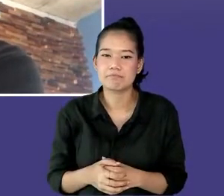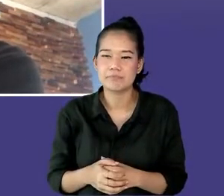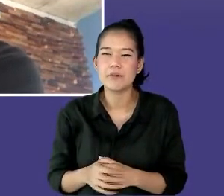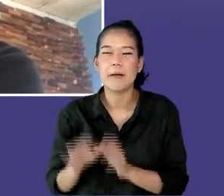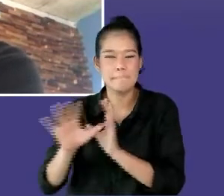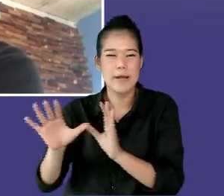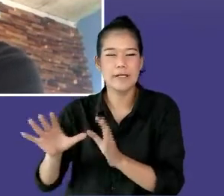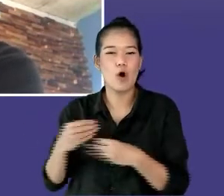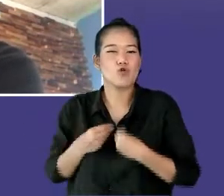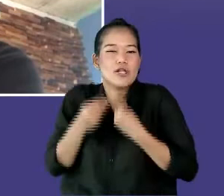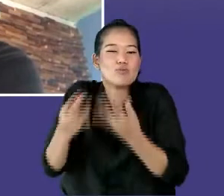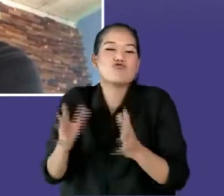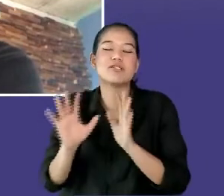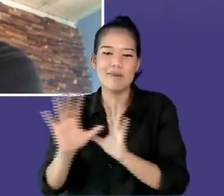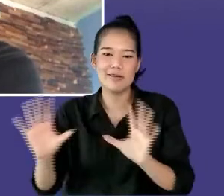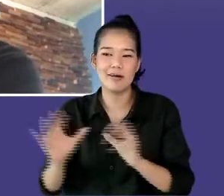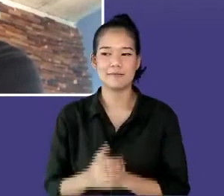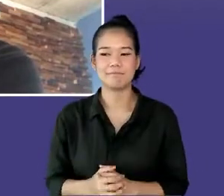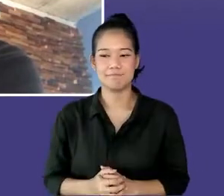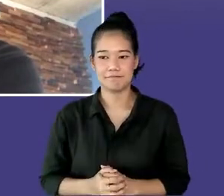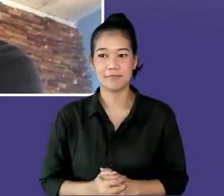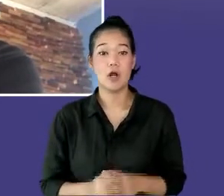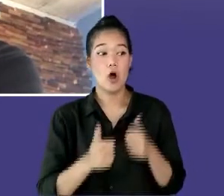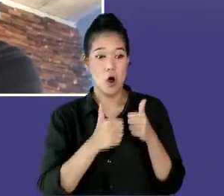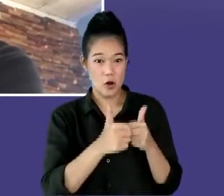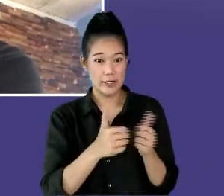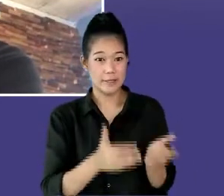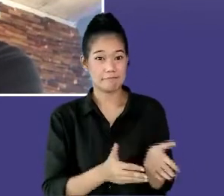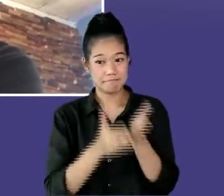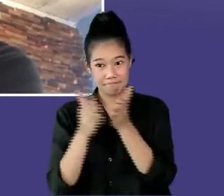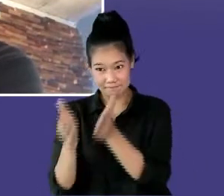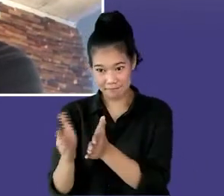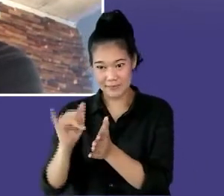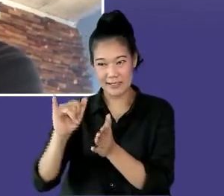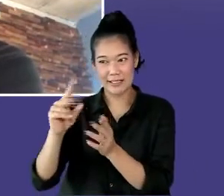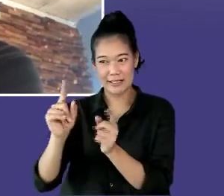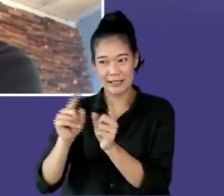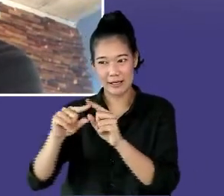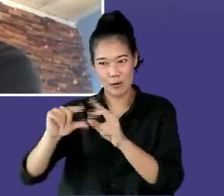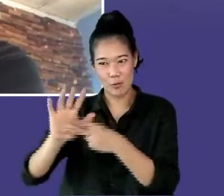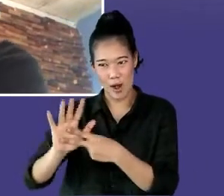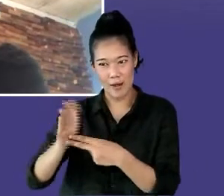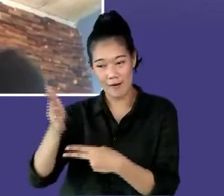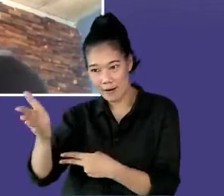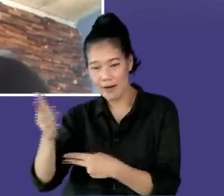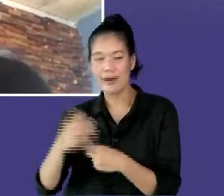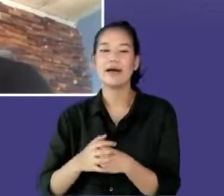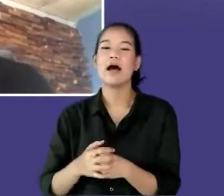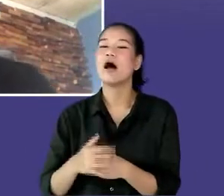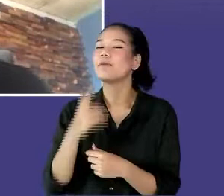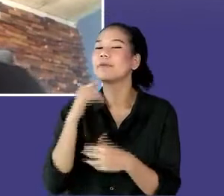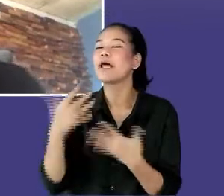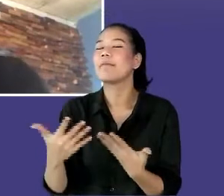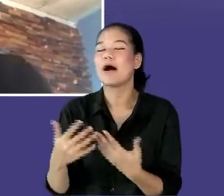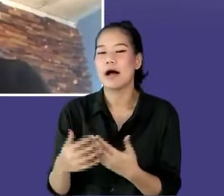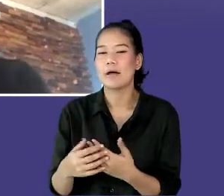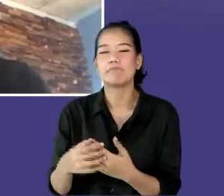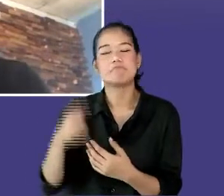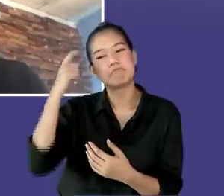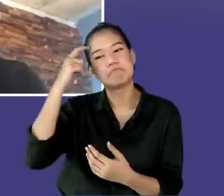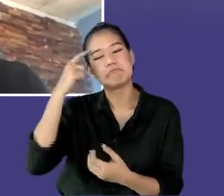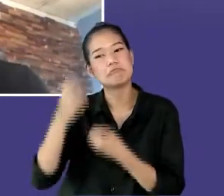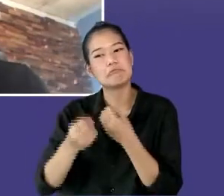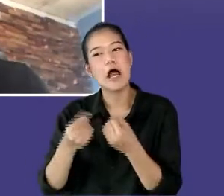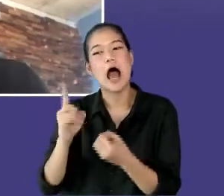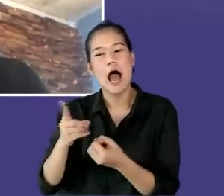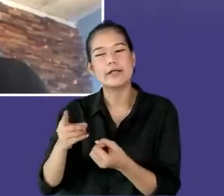Cukup banyak juga. Oke, sekarang saya ke Bang Iwan ini. Silakan kalau versi Bang Iwan sendiri seperti apa